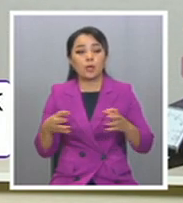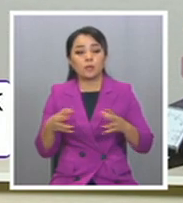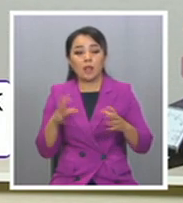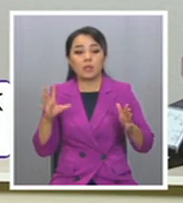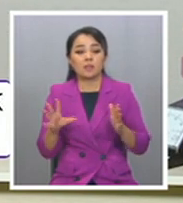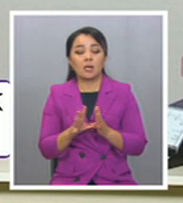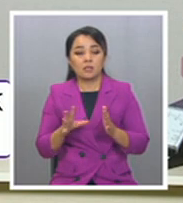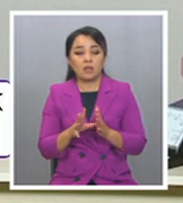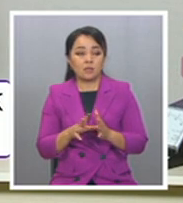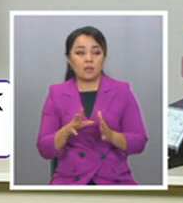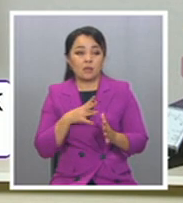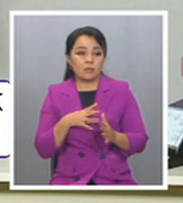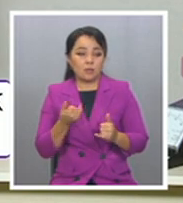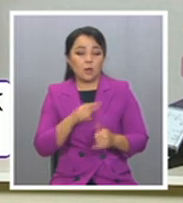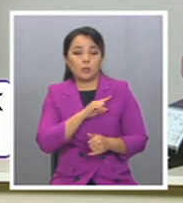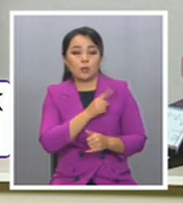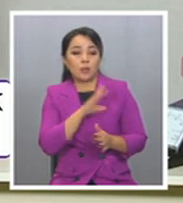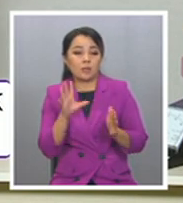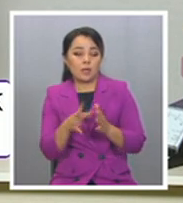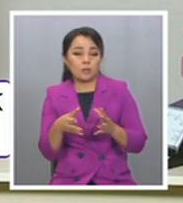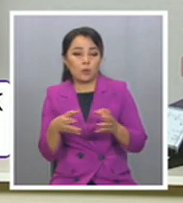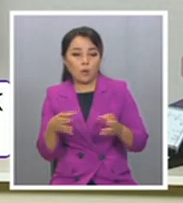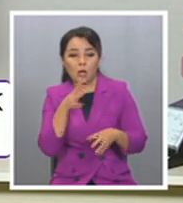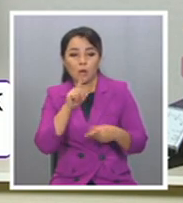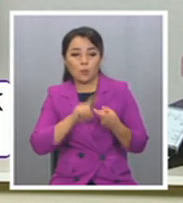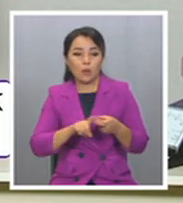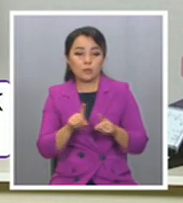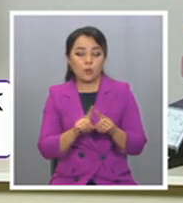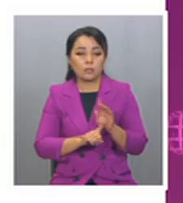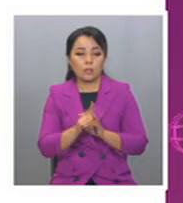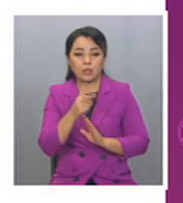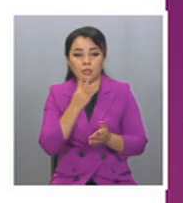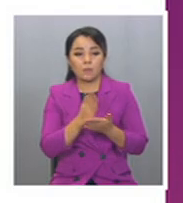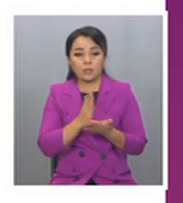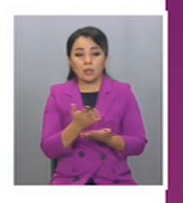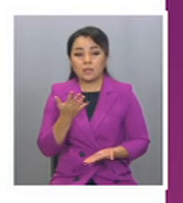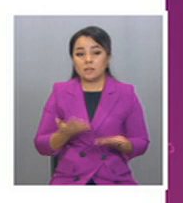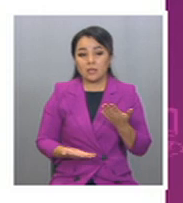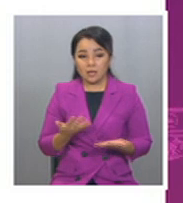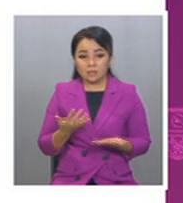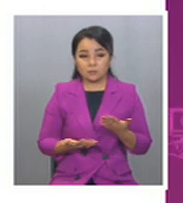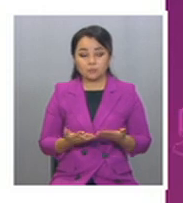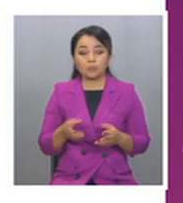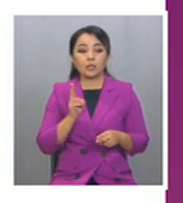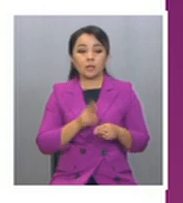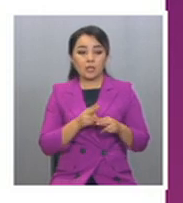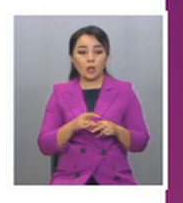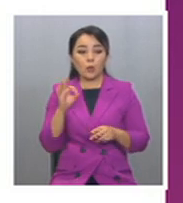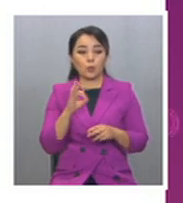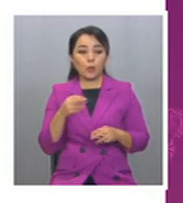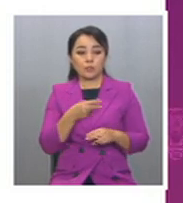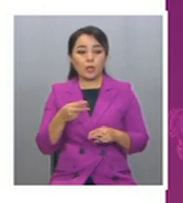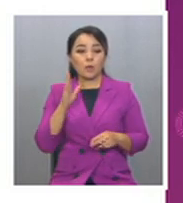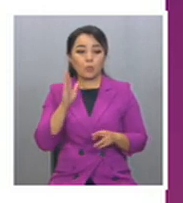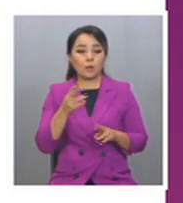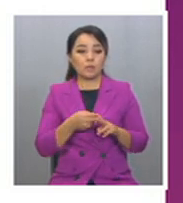зарядтың немесе тоқ күшінің уақытқа тәуелділігі шығады. Егер де кедергіні нөлге теңестіретін болсақ, онда